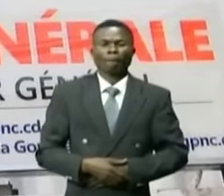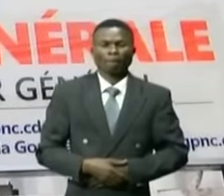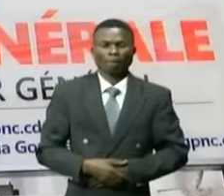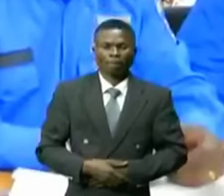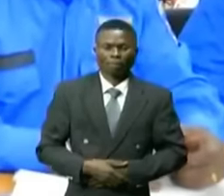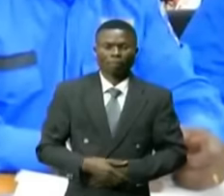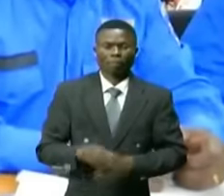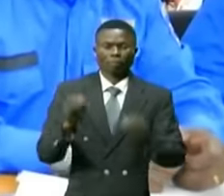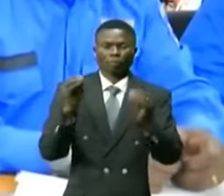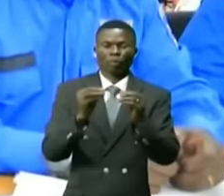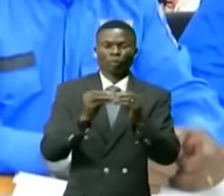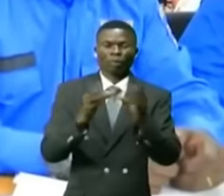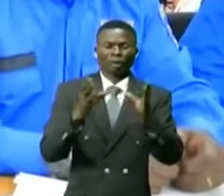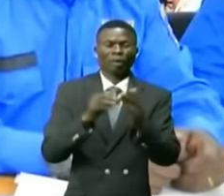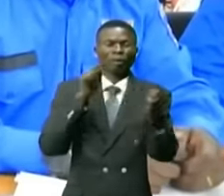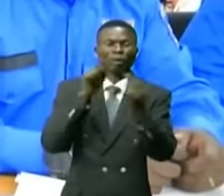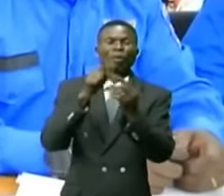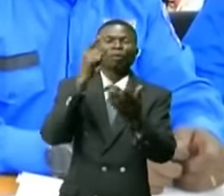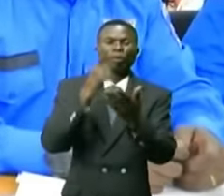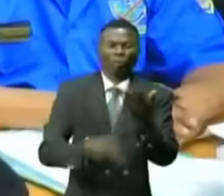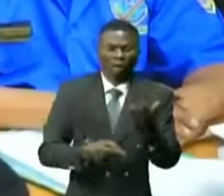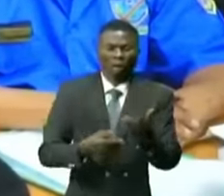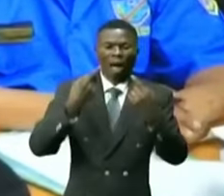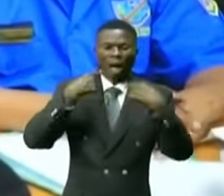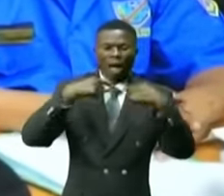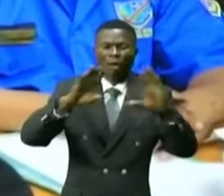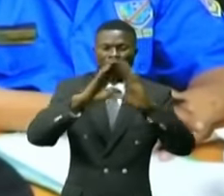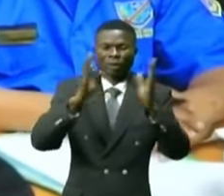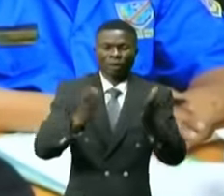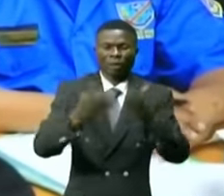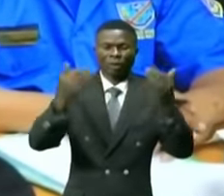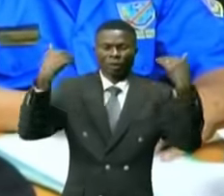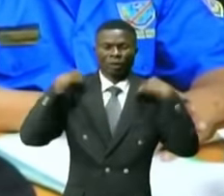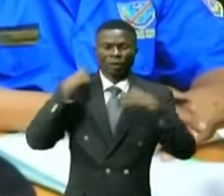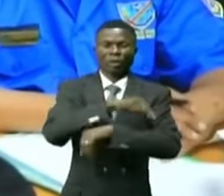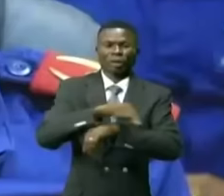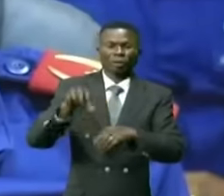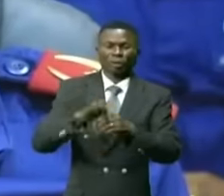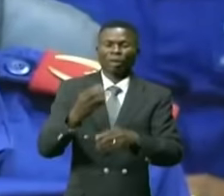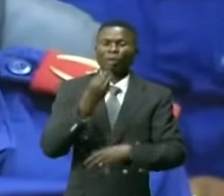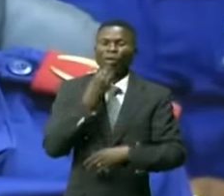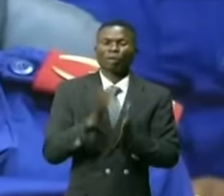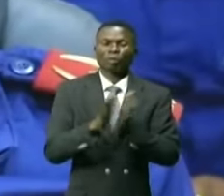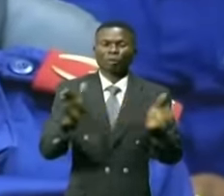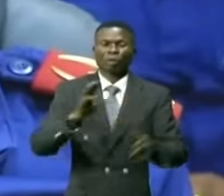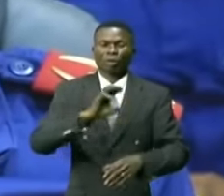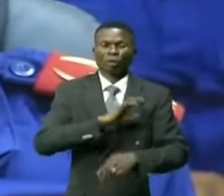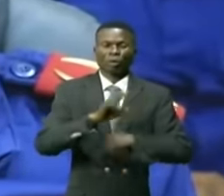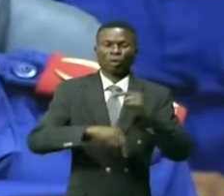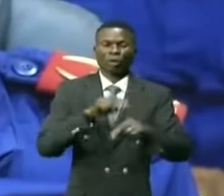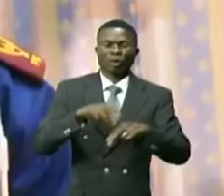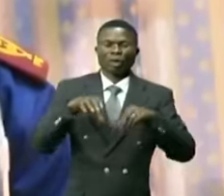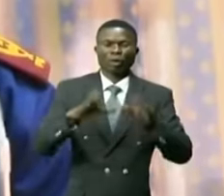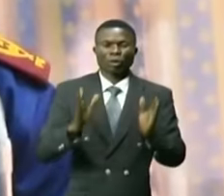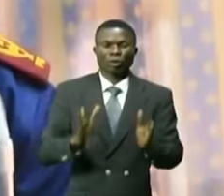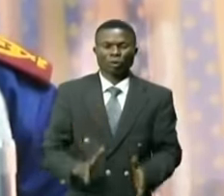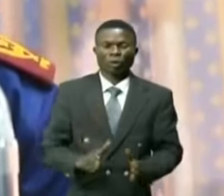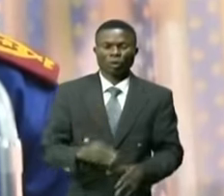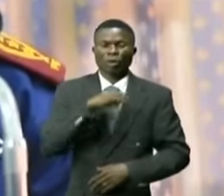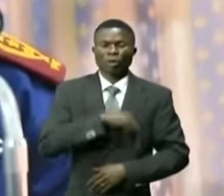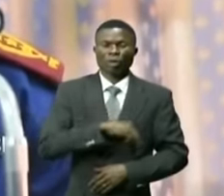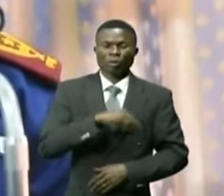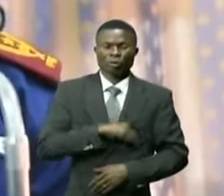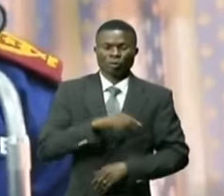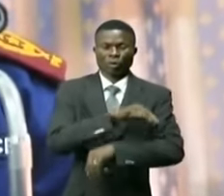Cette réunion avait pour objectif rappeler à tous les chefs d'antenne de l'inspection générale de la police nationale congolaise les missions de